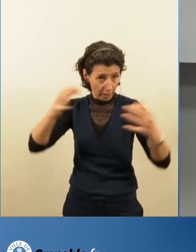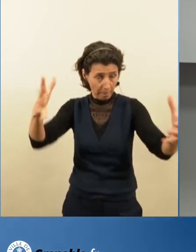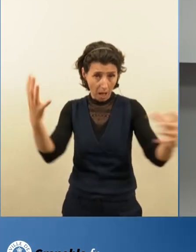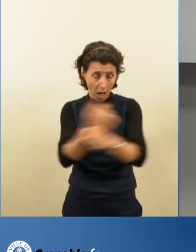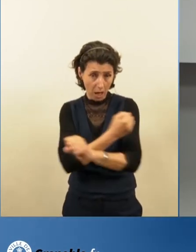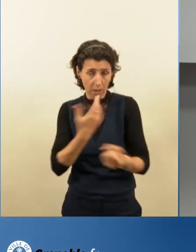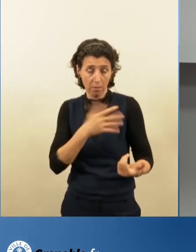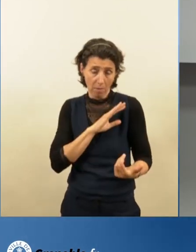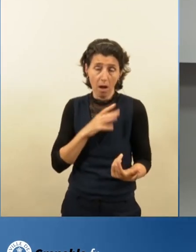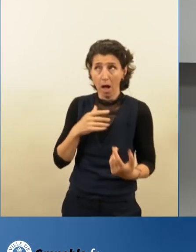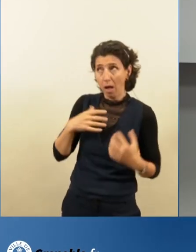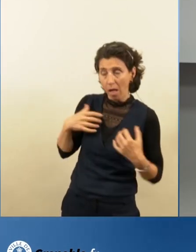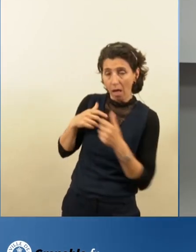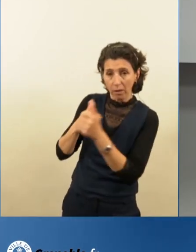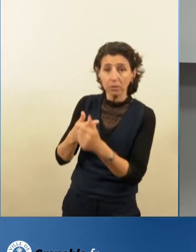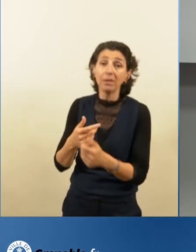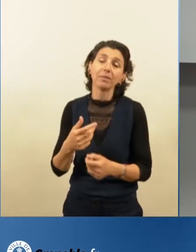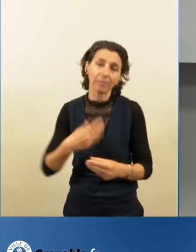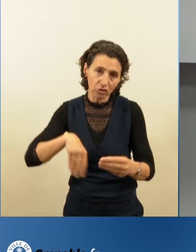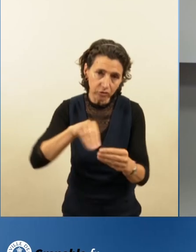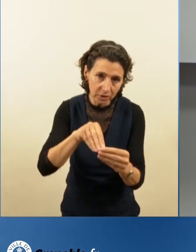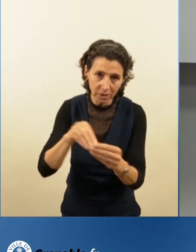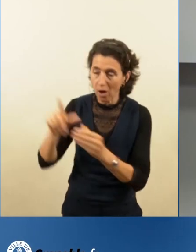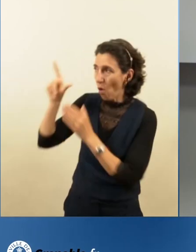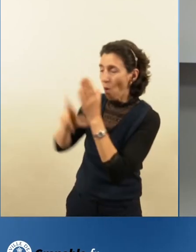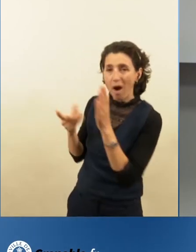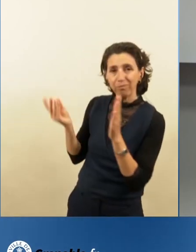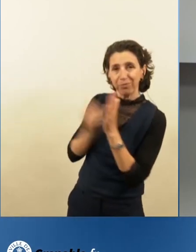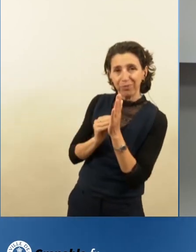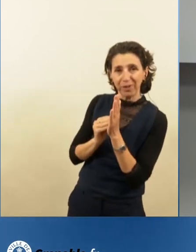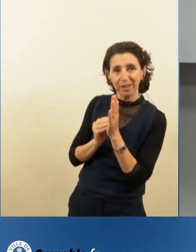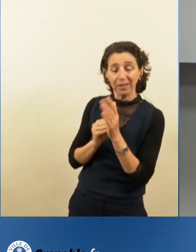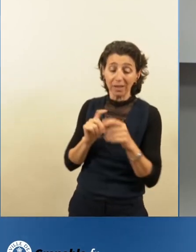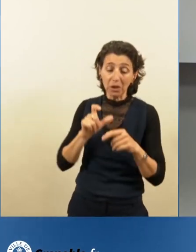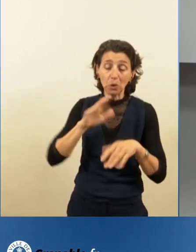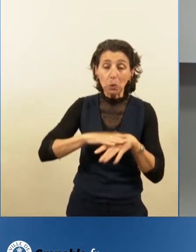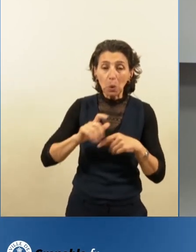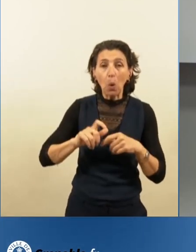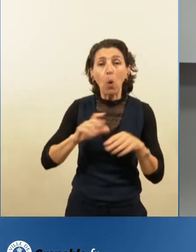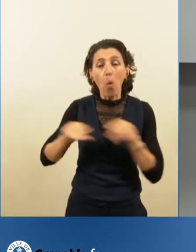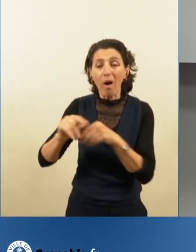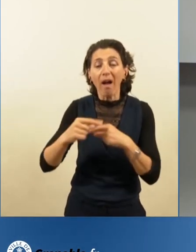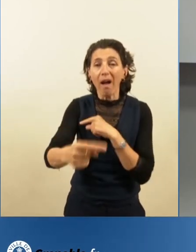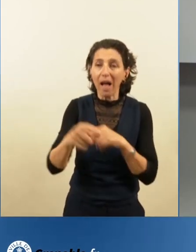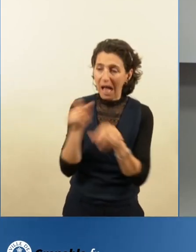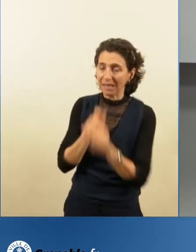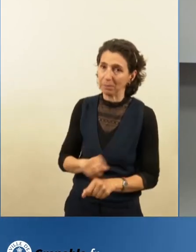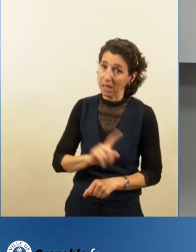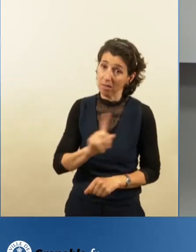dire également que c'est pas parce que c'est dans la loi que c'est respecté le tribunal vient de reconder